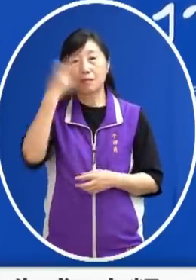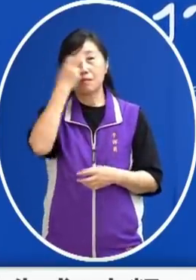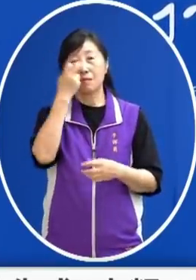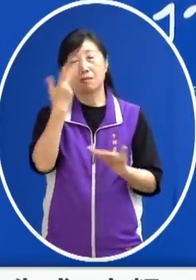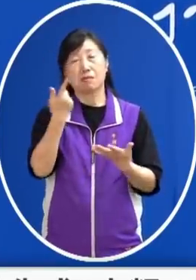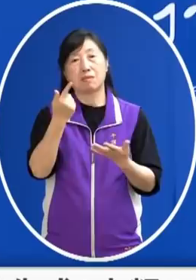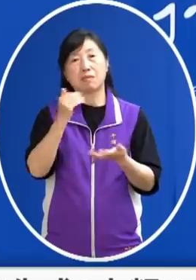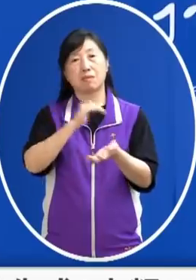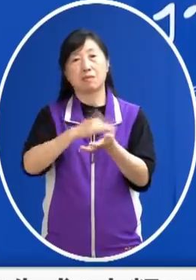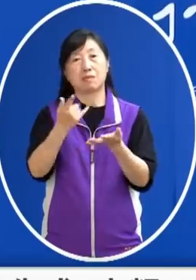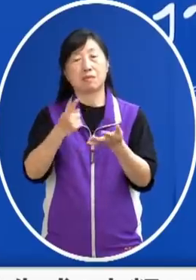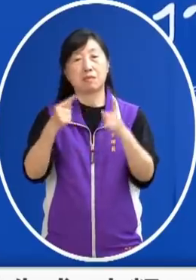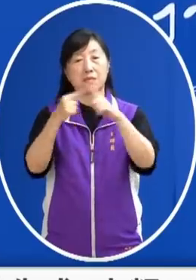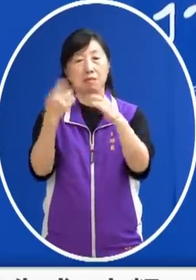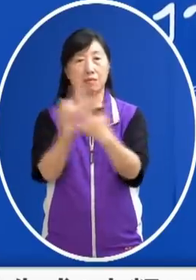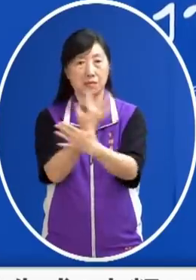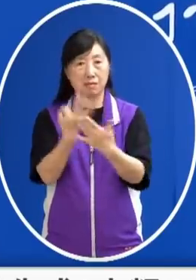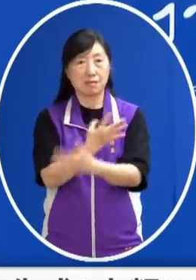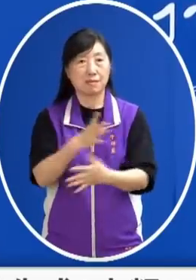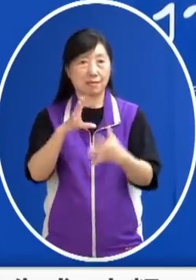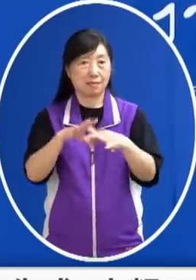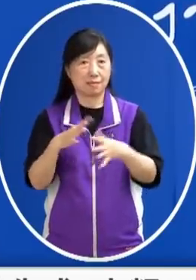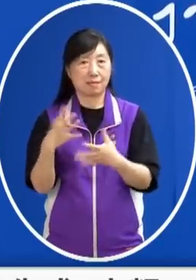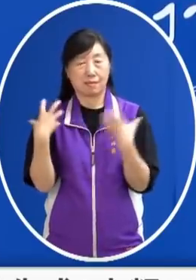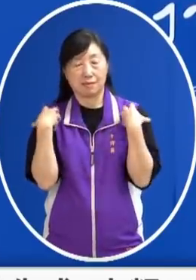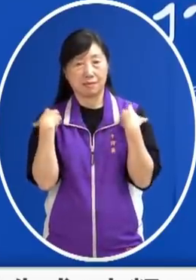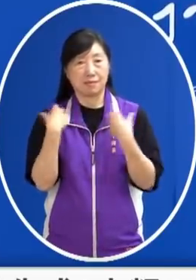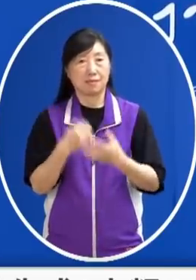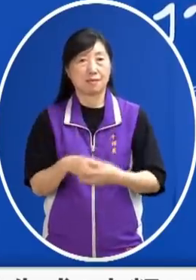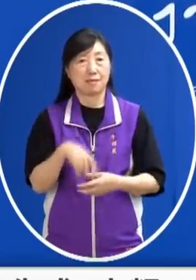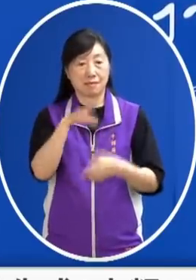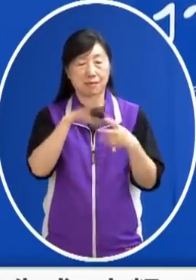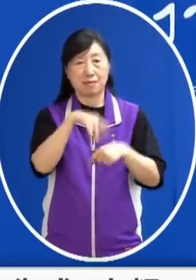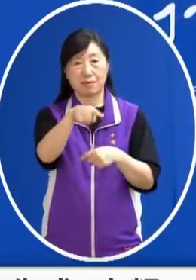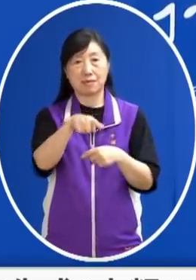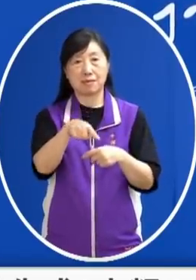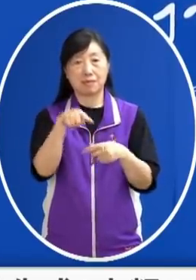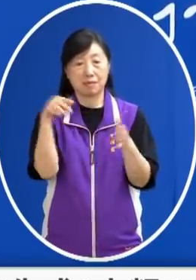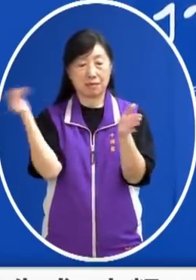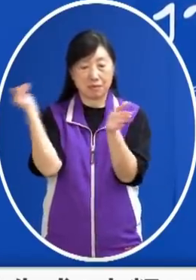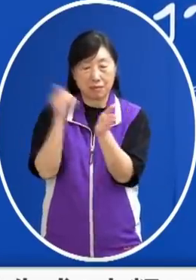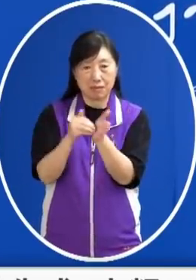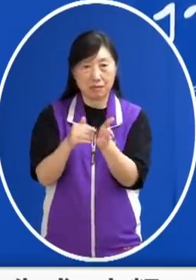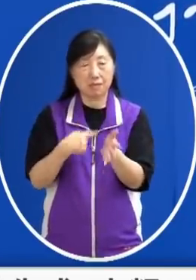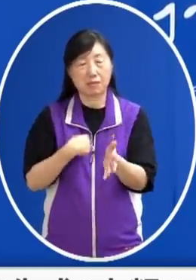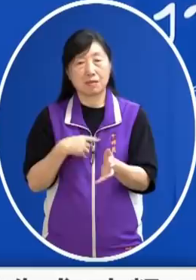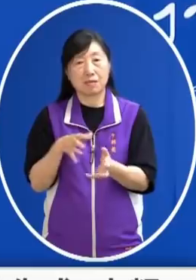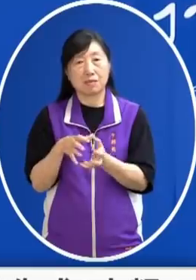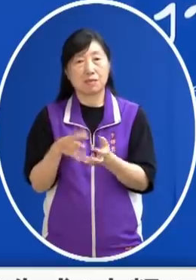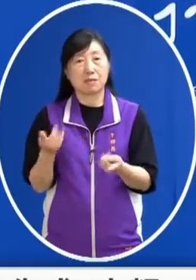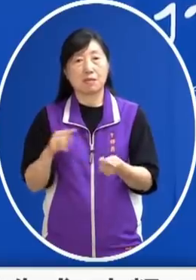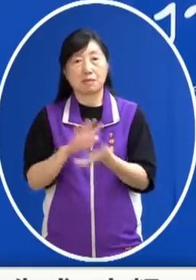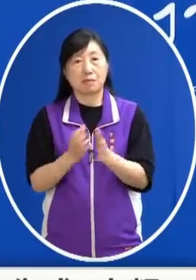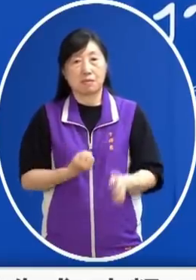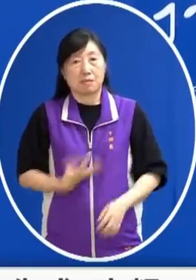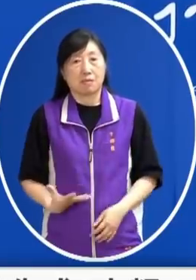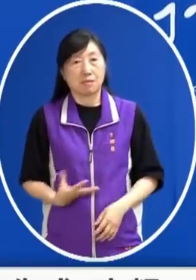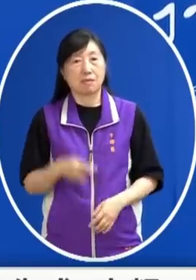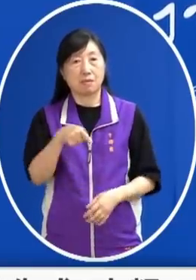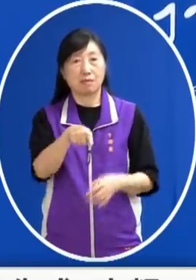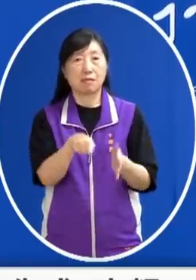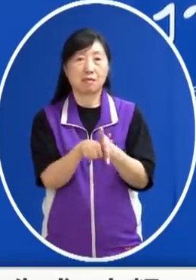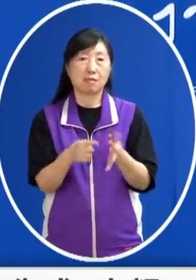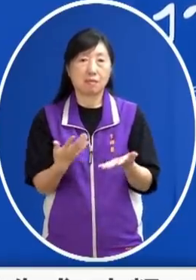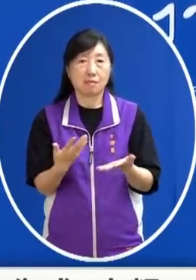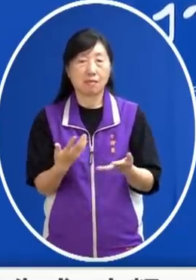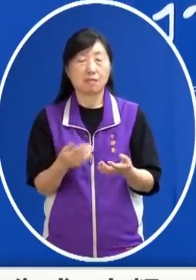能早就已经不堪负荷了嘛，所以有所谓的这个濒临崩溃或已经到某种程度的崩溃的一个状况，那样